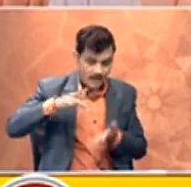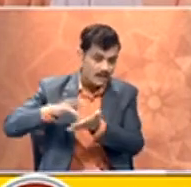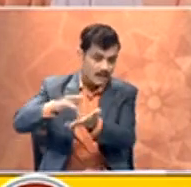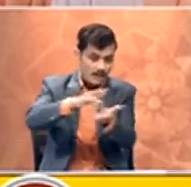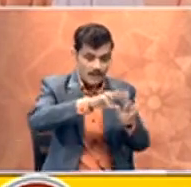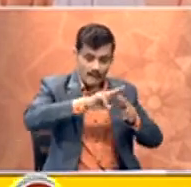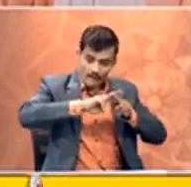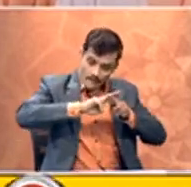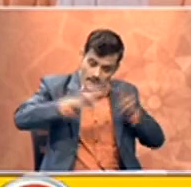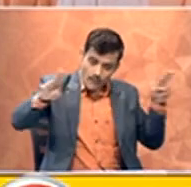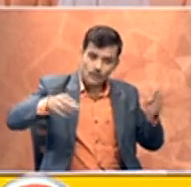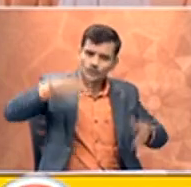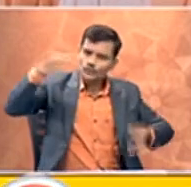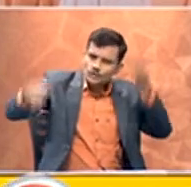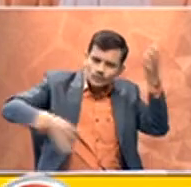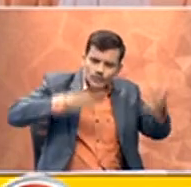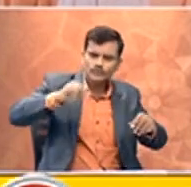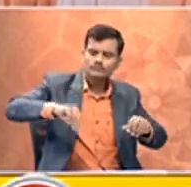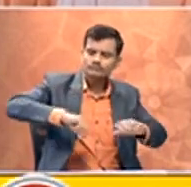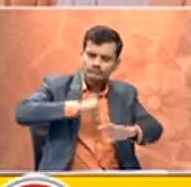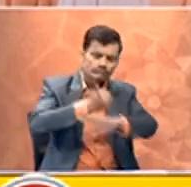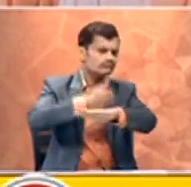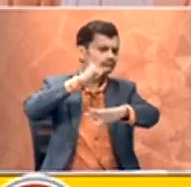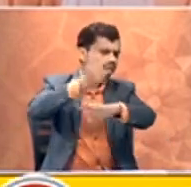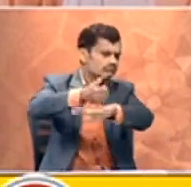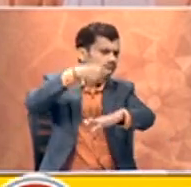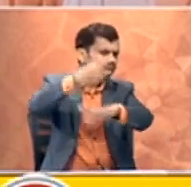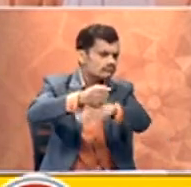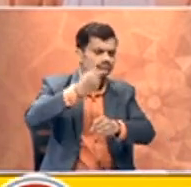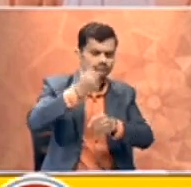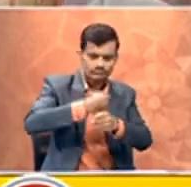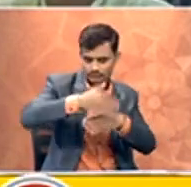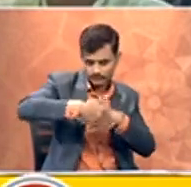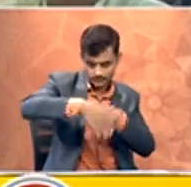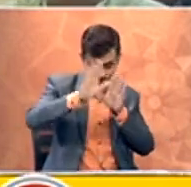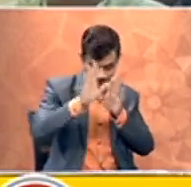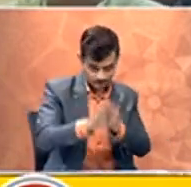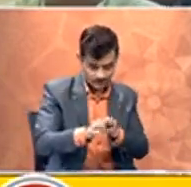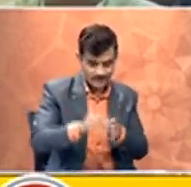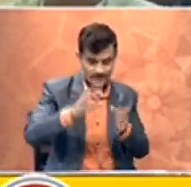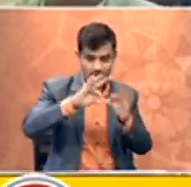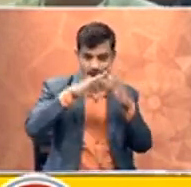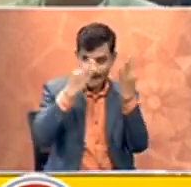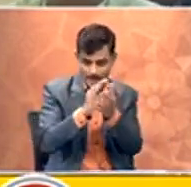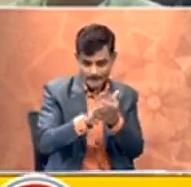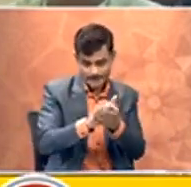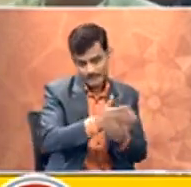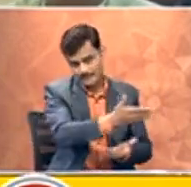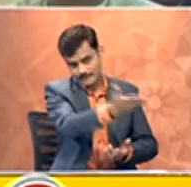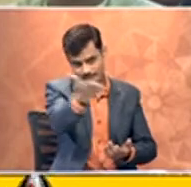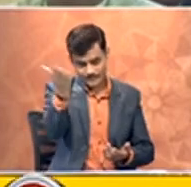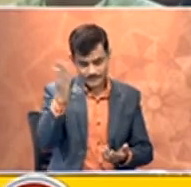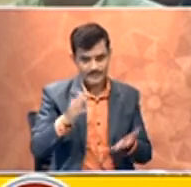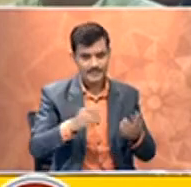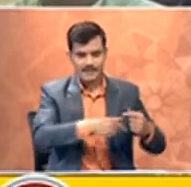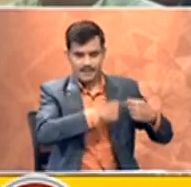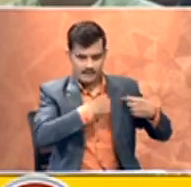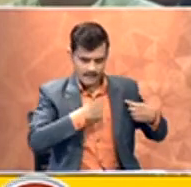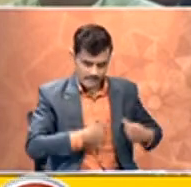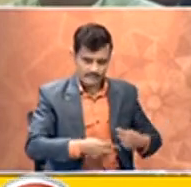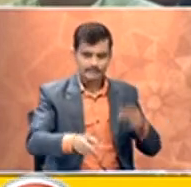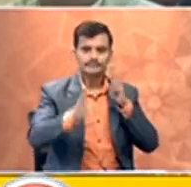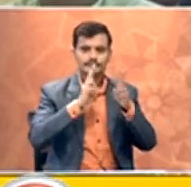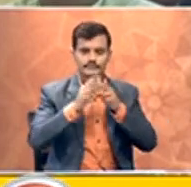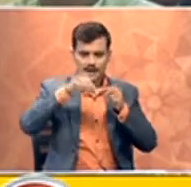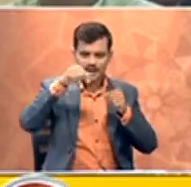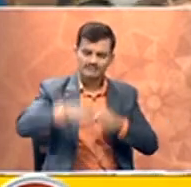इस तरह के ट्रेंड्स निरंतर जारी रहेंगे। मेरे परिवारजनों, मन की बात में